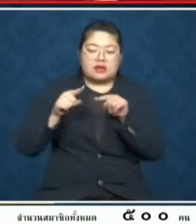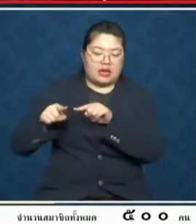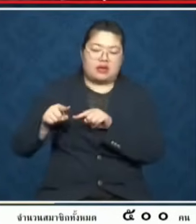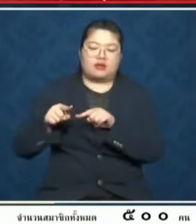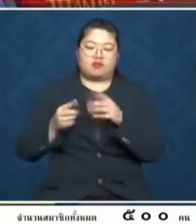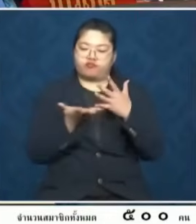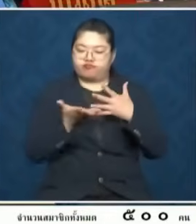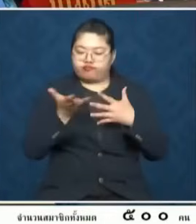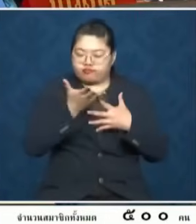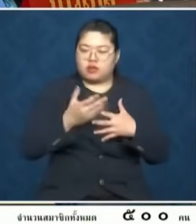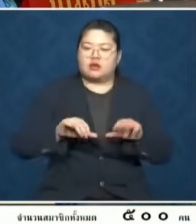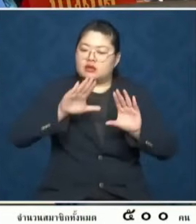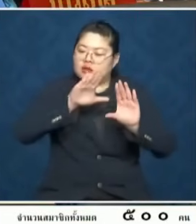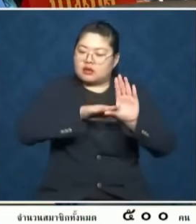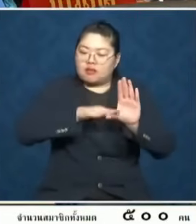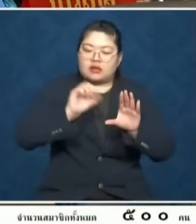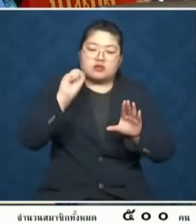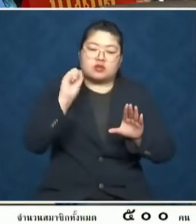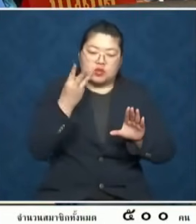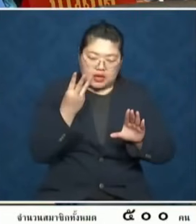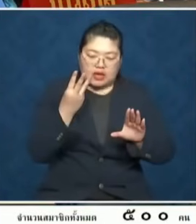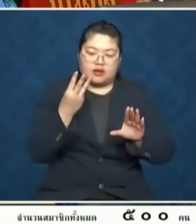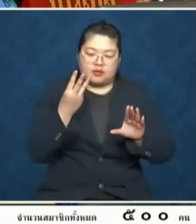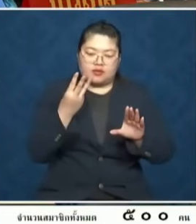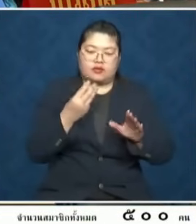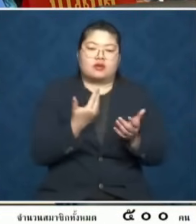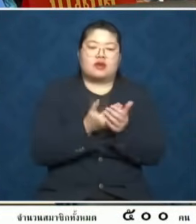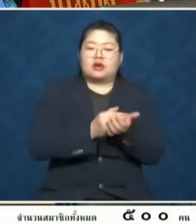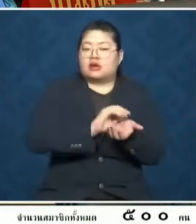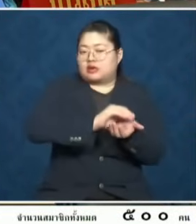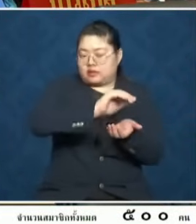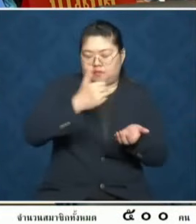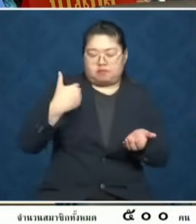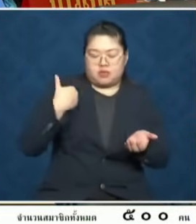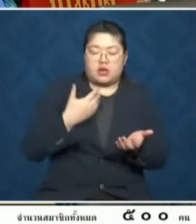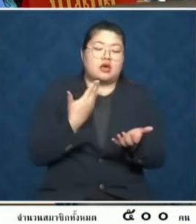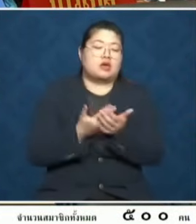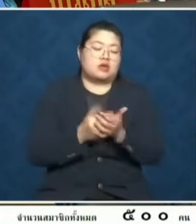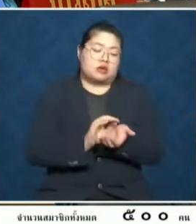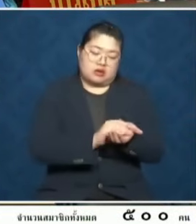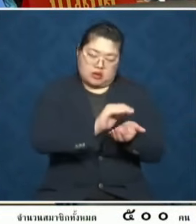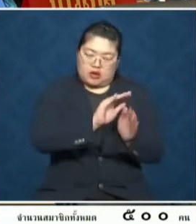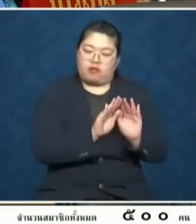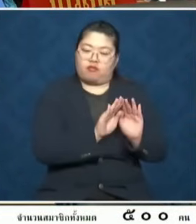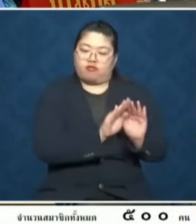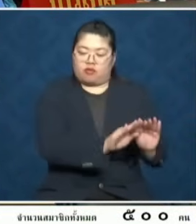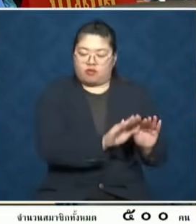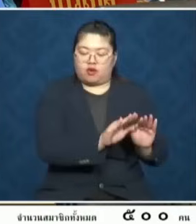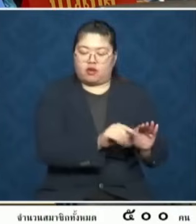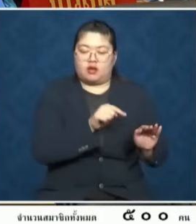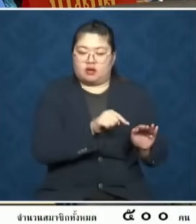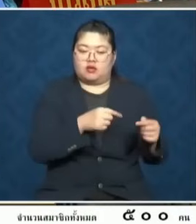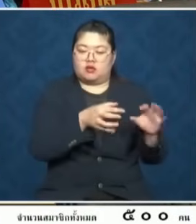สมาชิกสวัสดิการแล้วก็เข้าร่วมโครงการออมทรัพย์นะฮะซึ่งรายได้ทั้งหมดที่มาจากการฝากเงินจะถูกนำไปเป็น